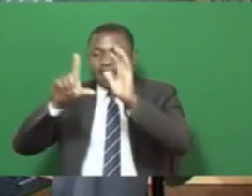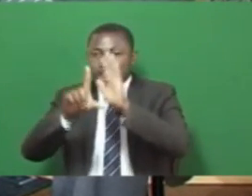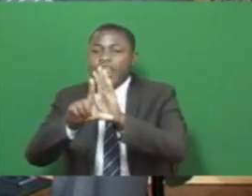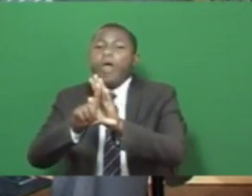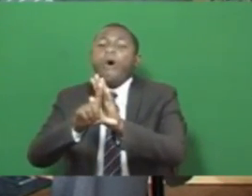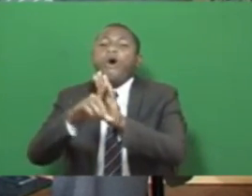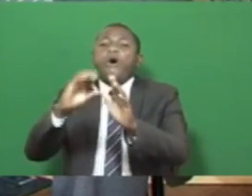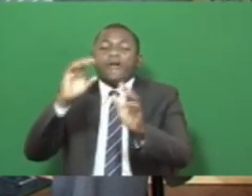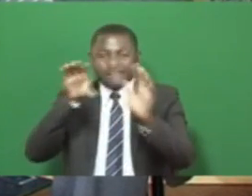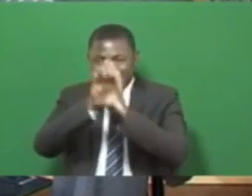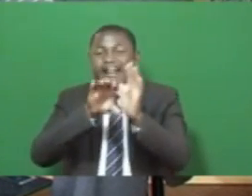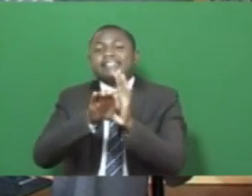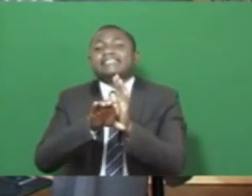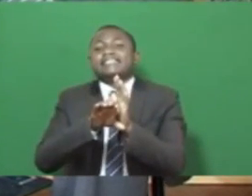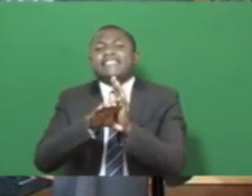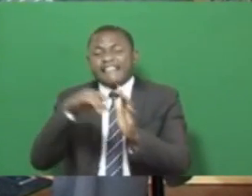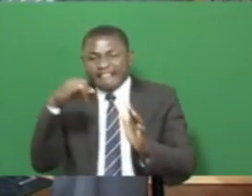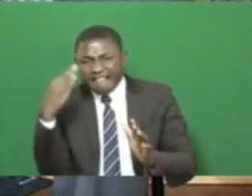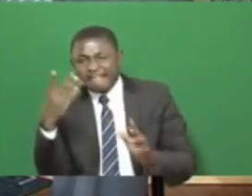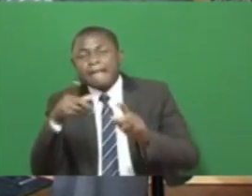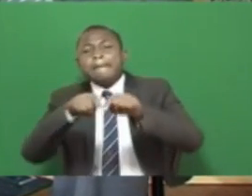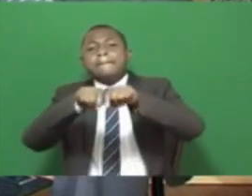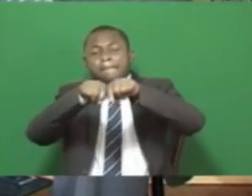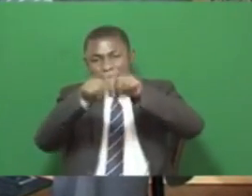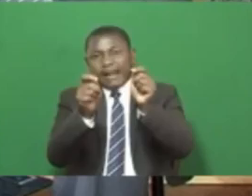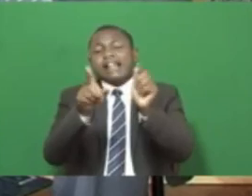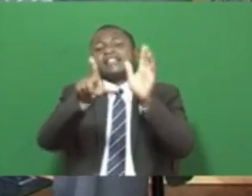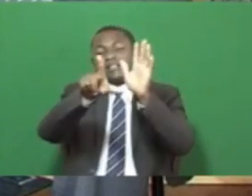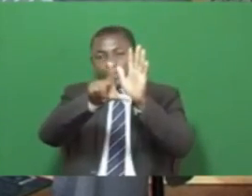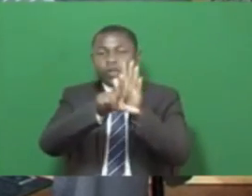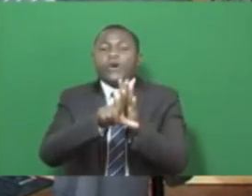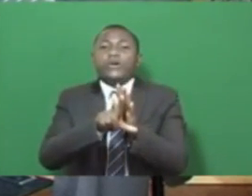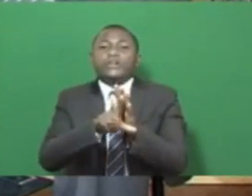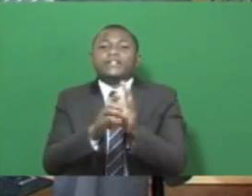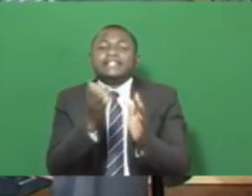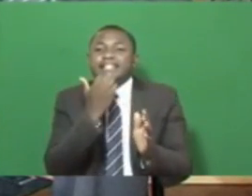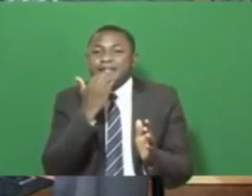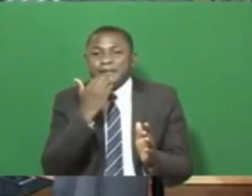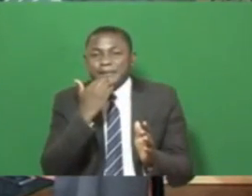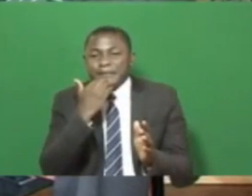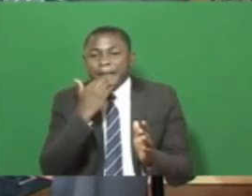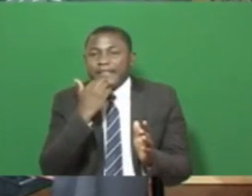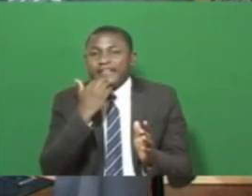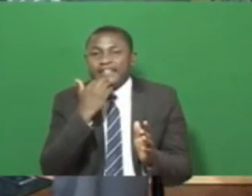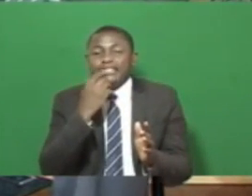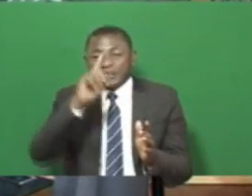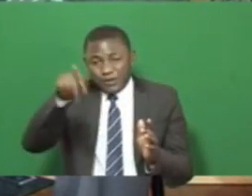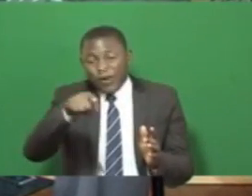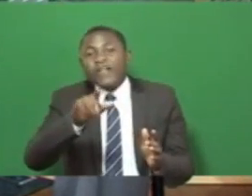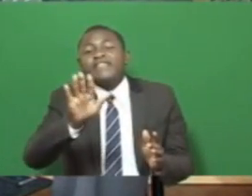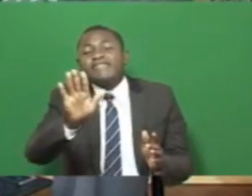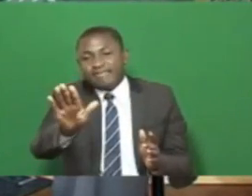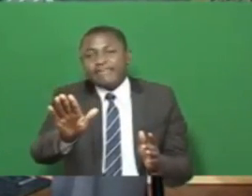citizen. Right. Ukangovhiringa pamutemo ya kukuratidza kuti haukodzere kugarisana nevanhu